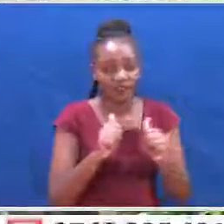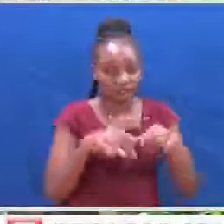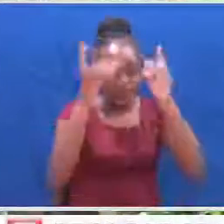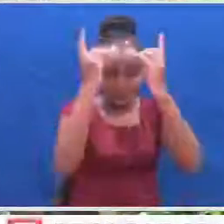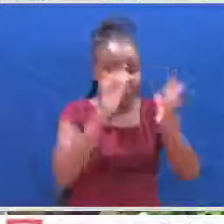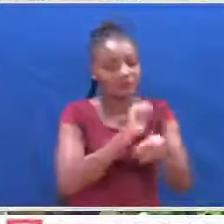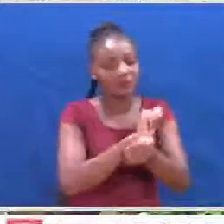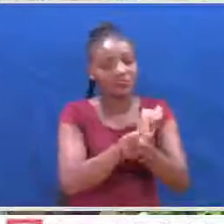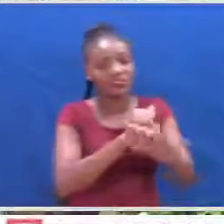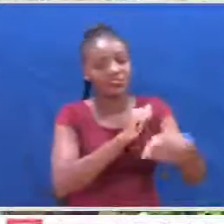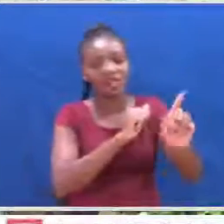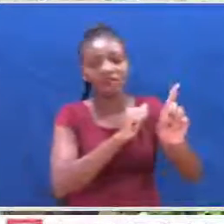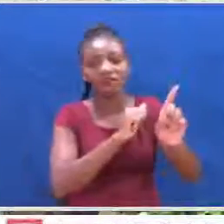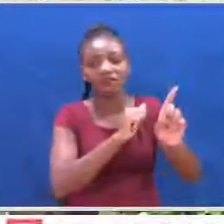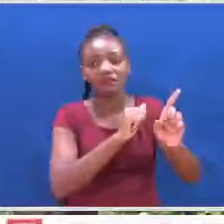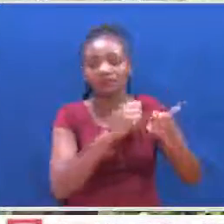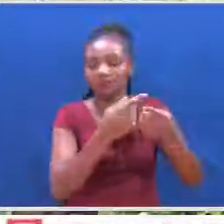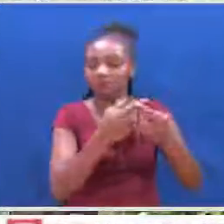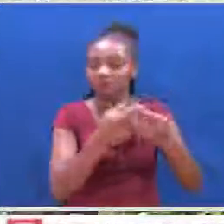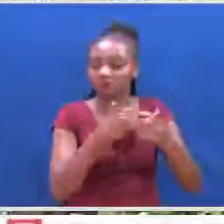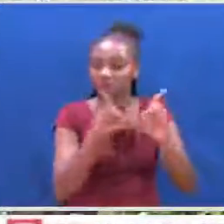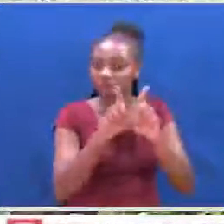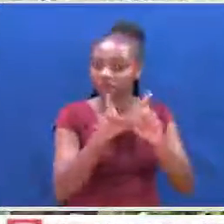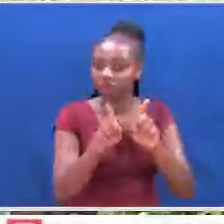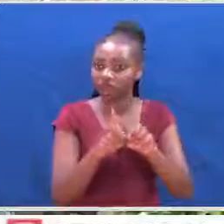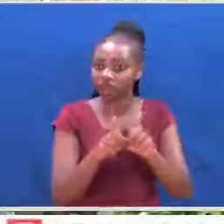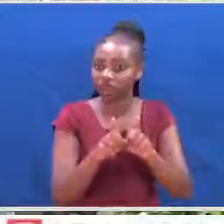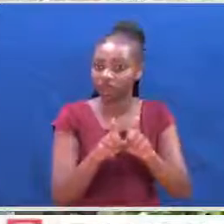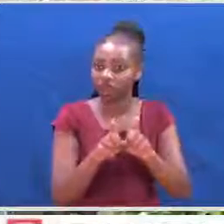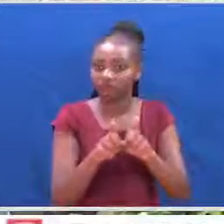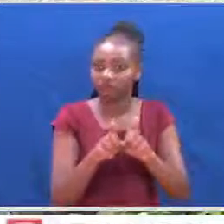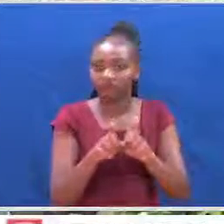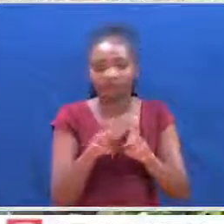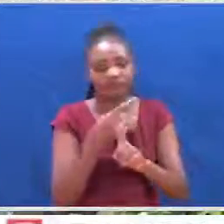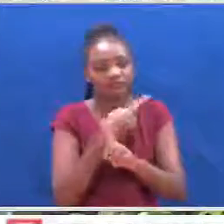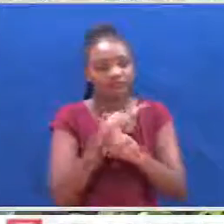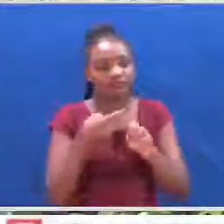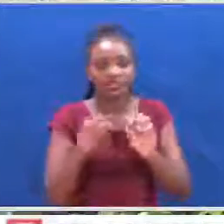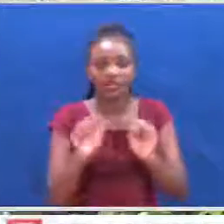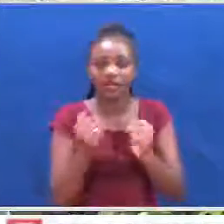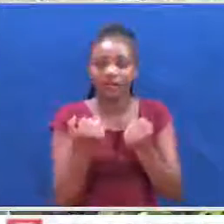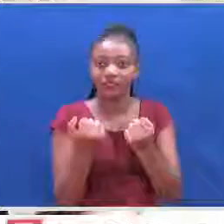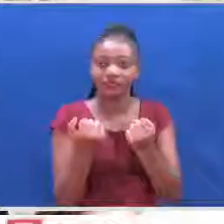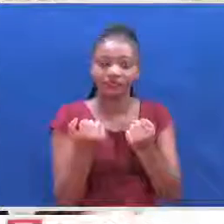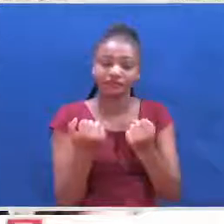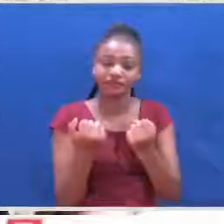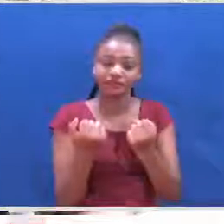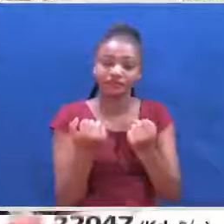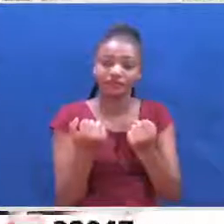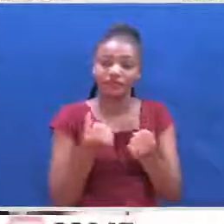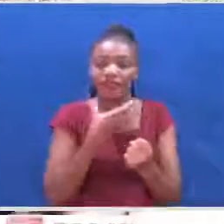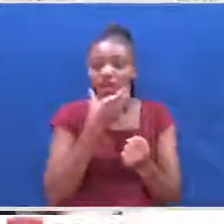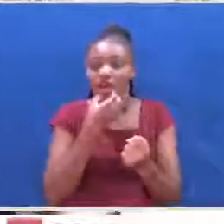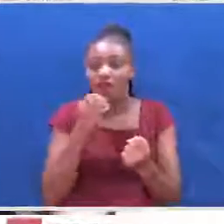himself unfortunately It was a fat of bullet and was very unfortunate babake